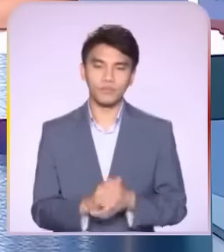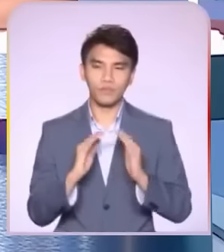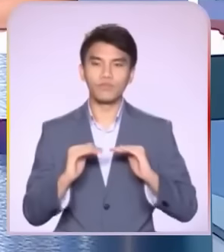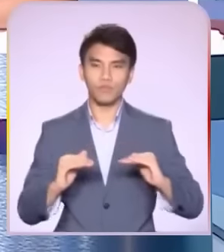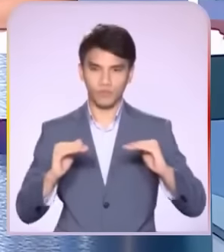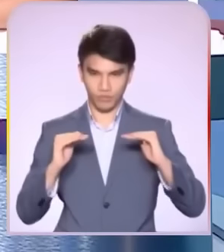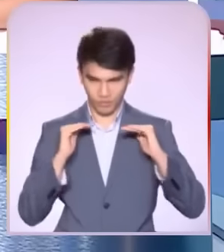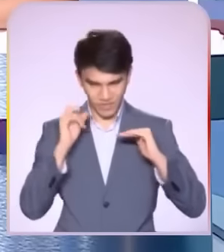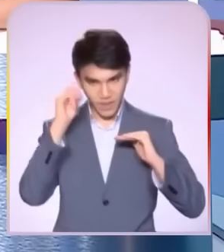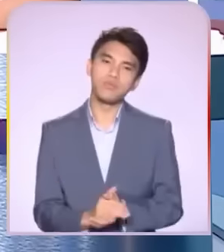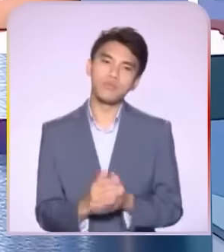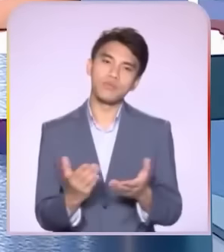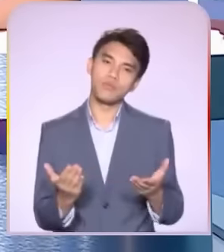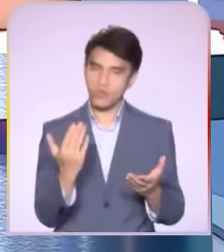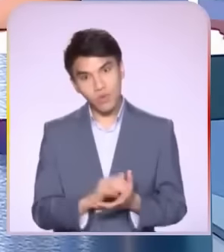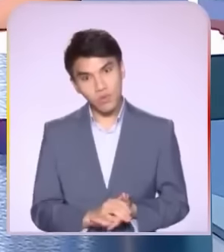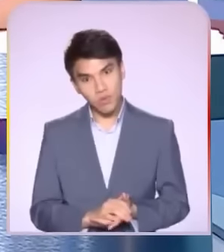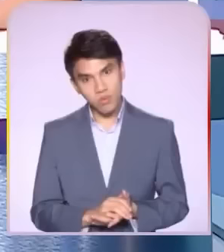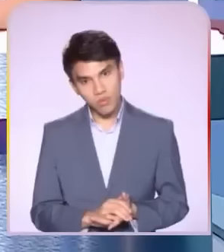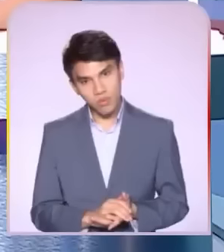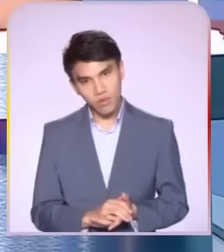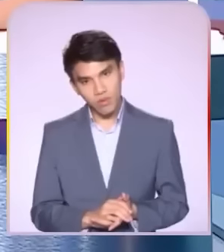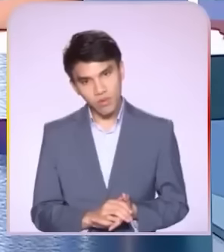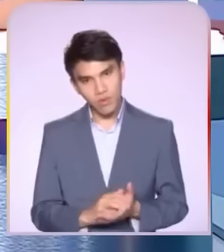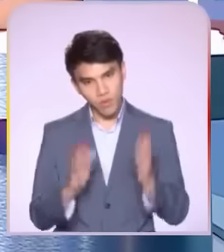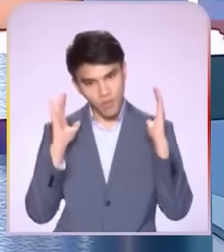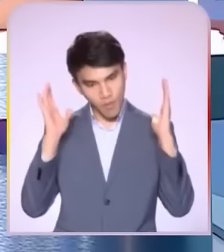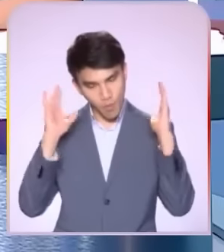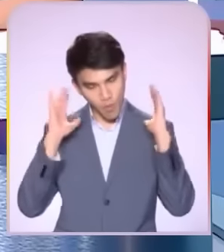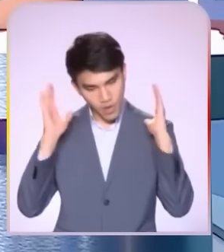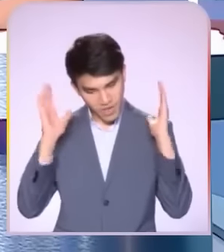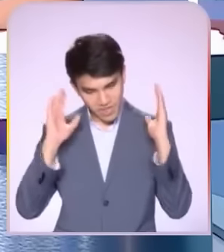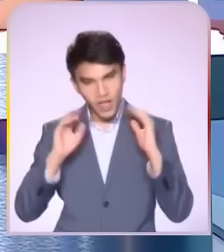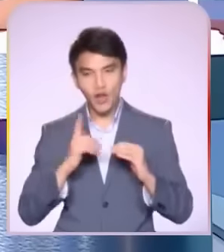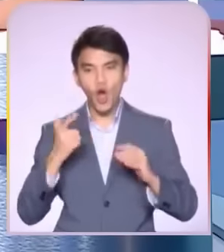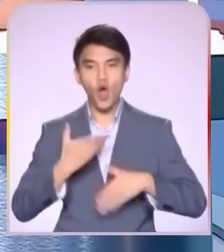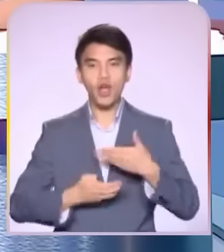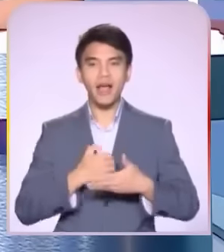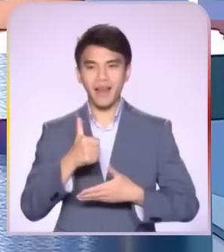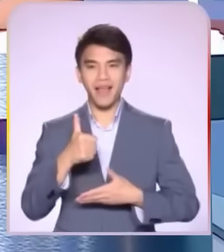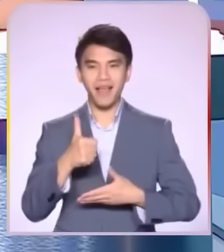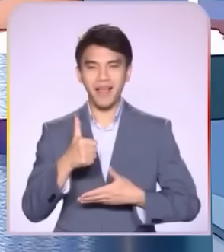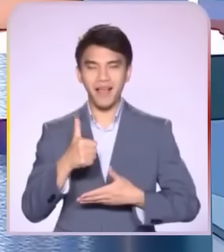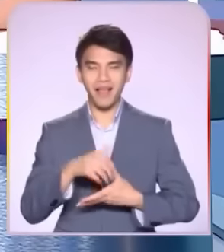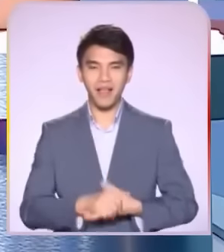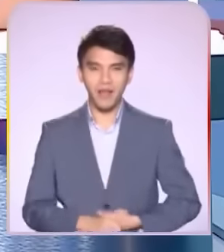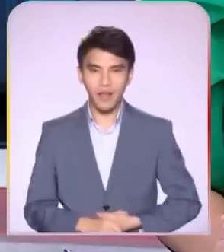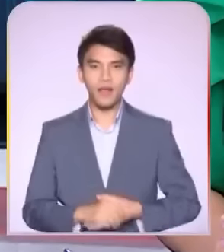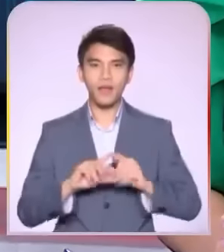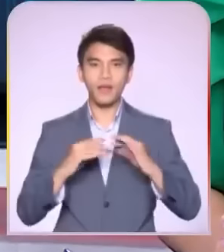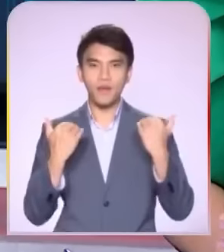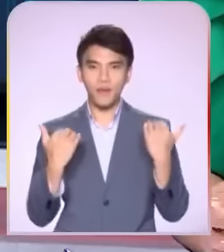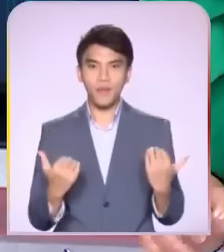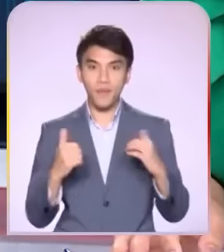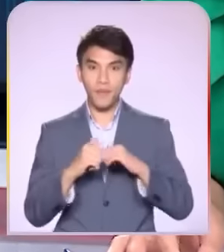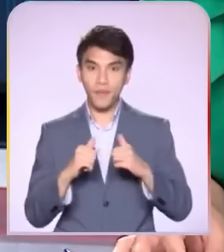ส่วนเหตุการณ์นึงนะฮะเขาไม่ได้เข้าใจผิดหรอกครับเพราะว่าเขาถูกโปรโมทว่าสามารถขายทองคืนได ้ได้ข้อมูลมาแบบนั้น เขาว่าเป็นอย่างนั้นต้องไหมครับแต่กลายเป็นดรา